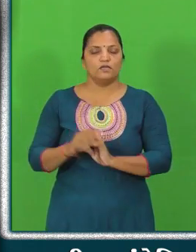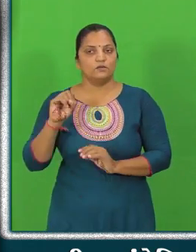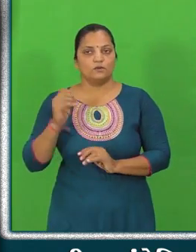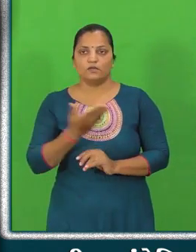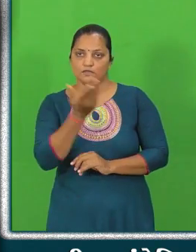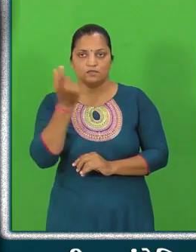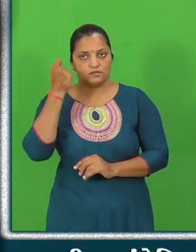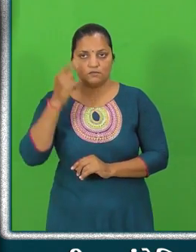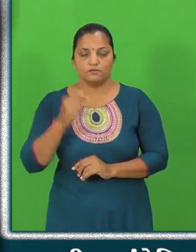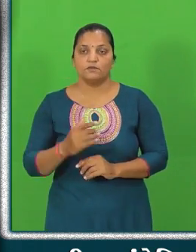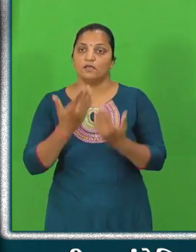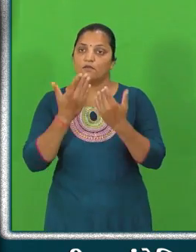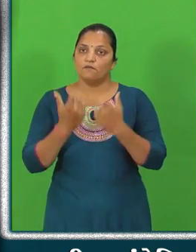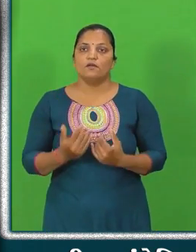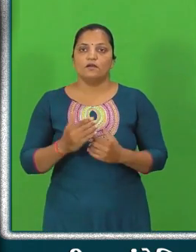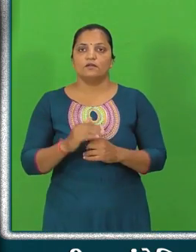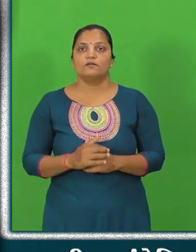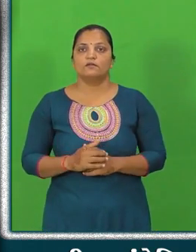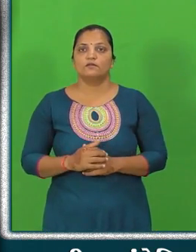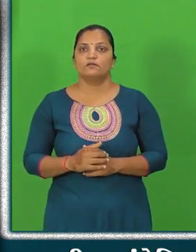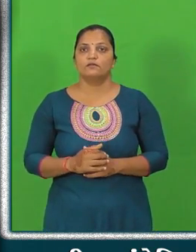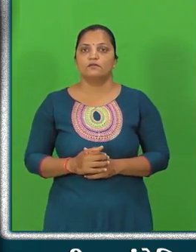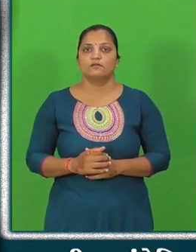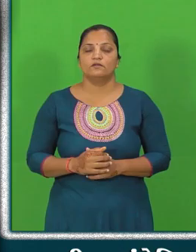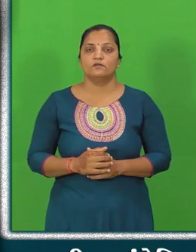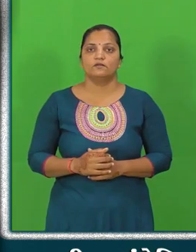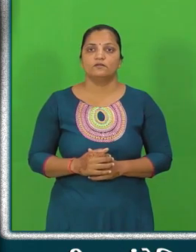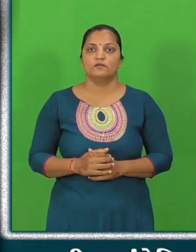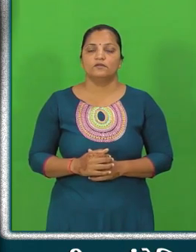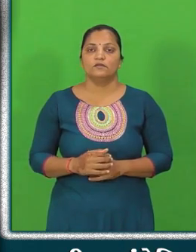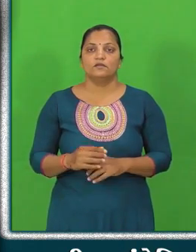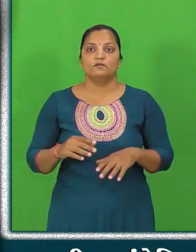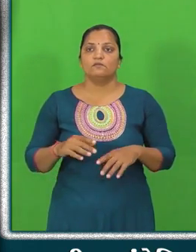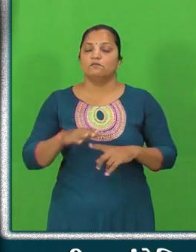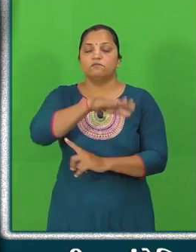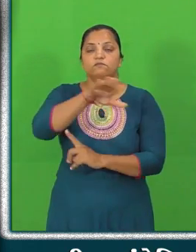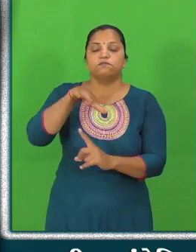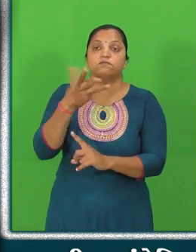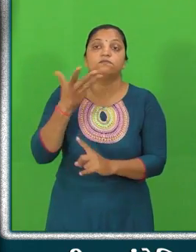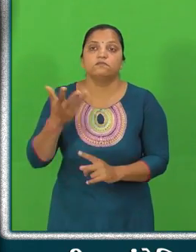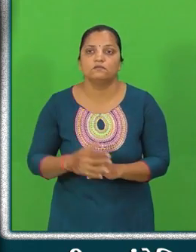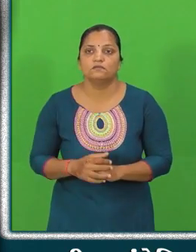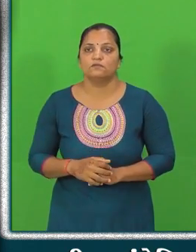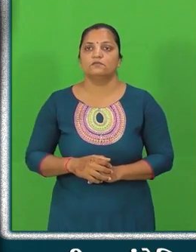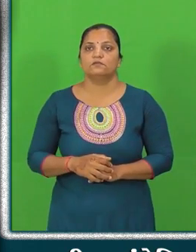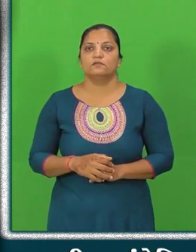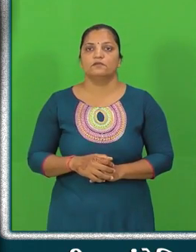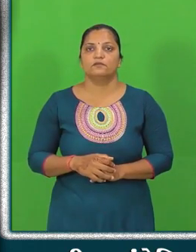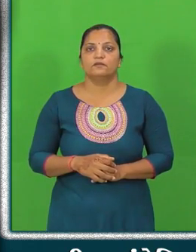ગુડ. તો અહીંયા એ સિવાય પણ આપણે જોઈએ અહીંયા શું પરિસ્થિતિ હોય છે.